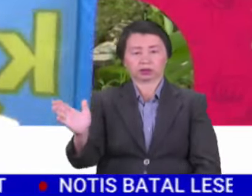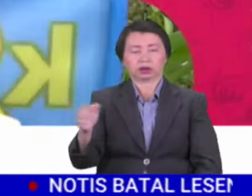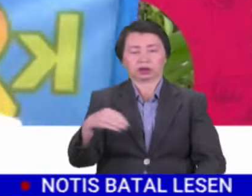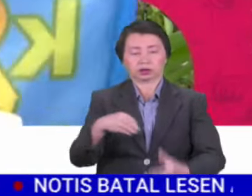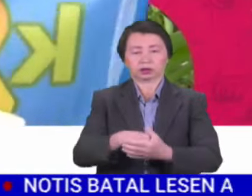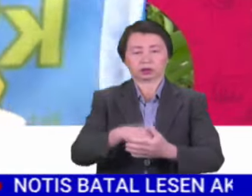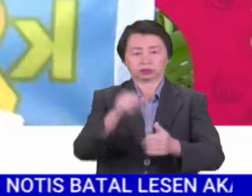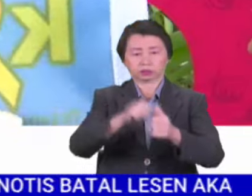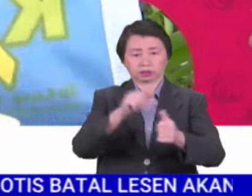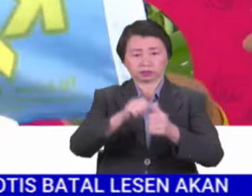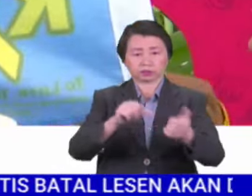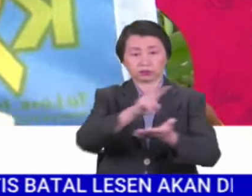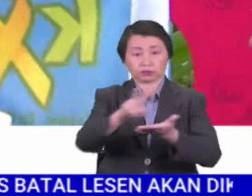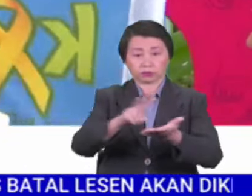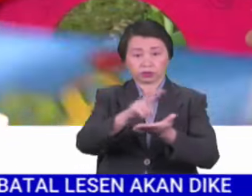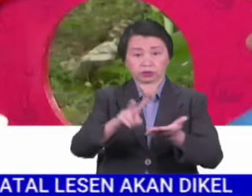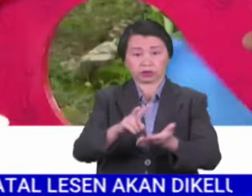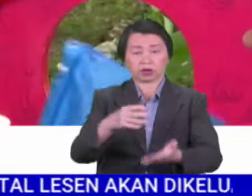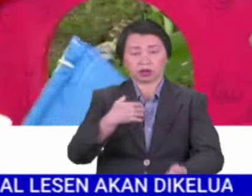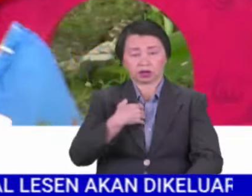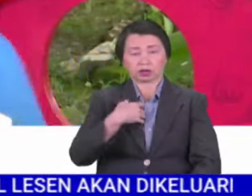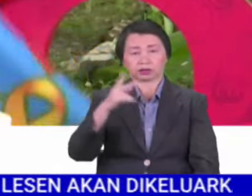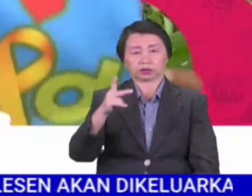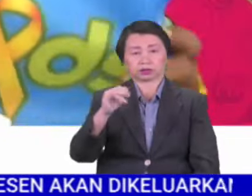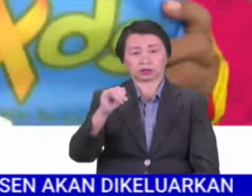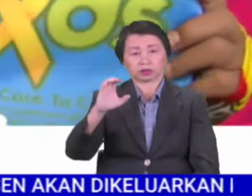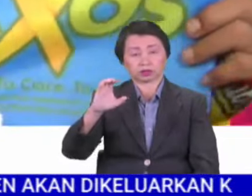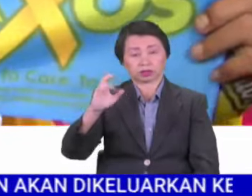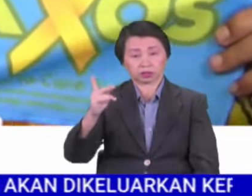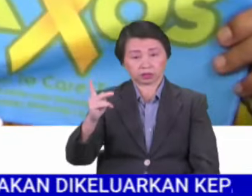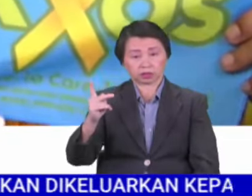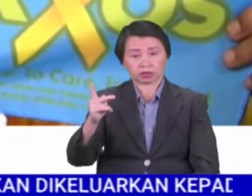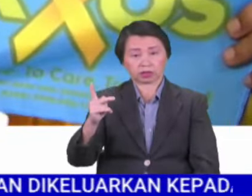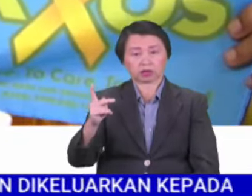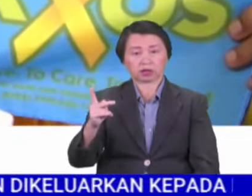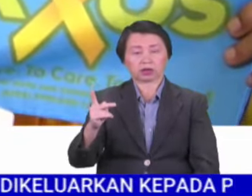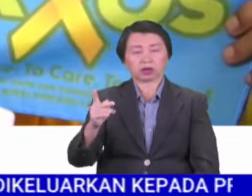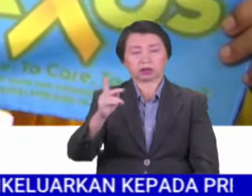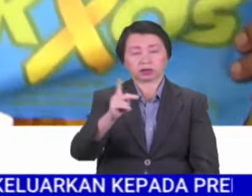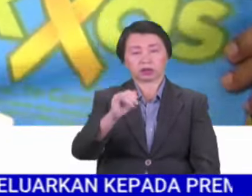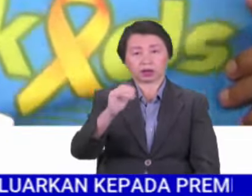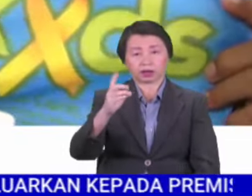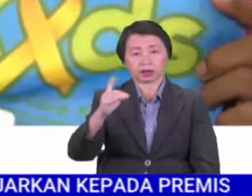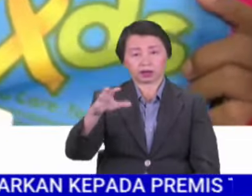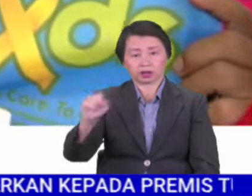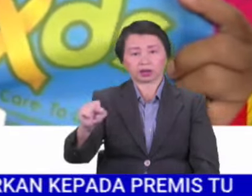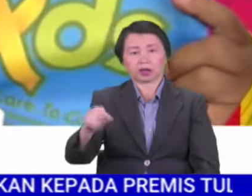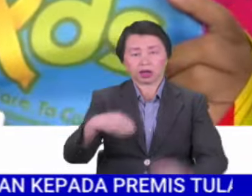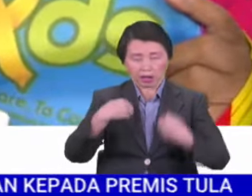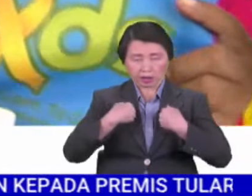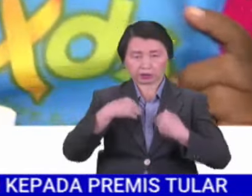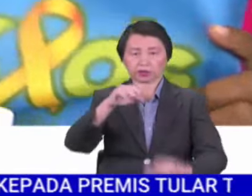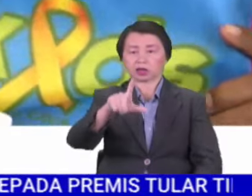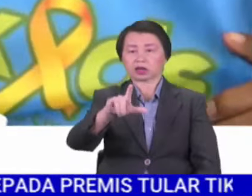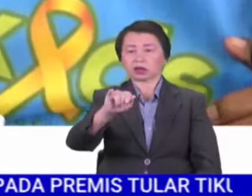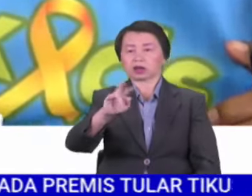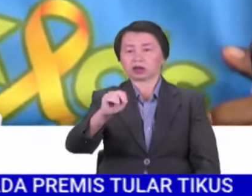video atau klip yang kita upload kita bagi link